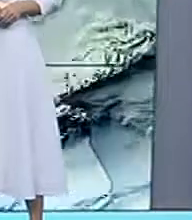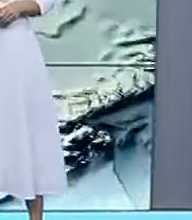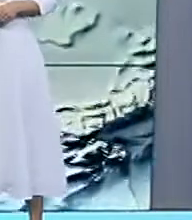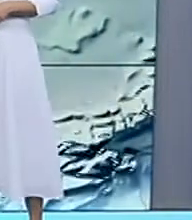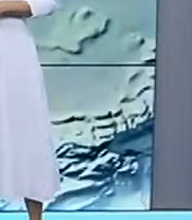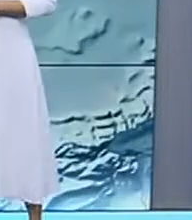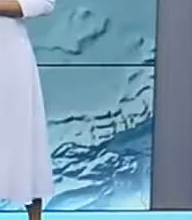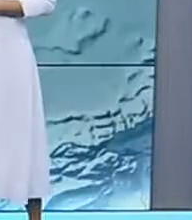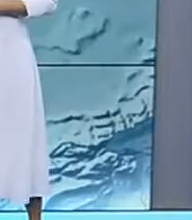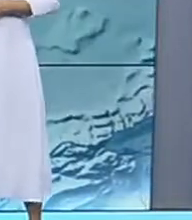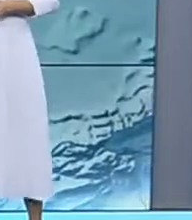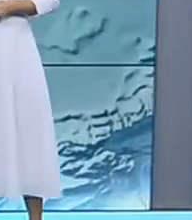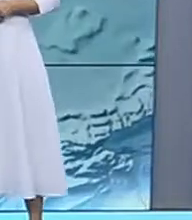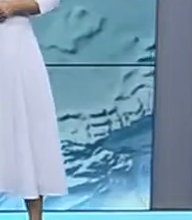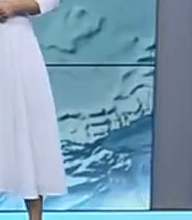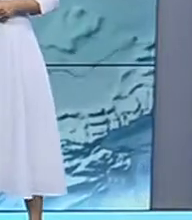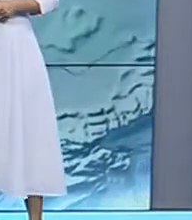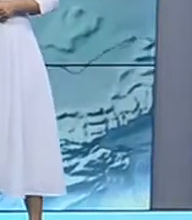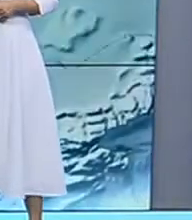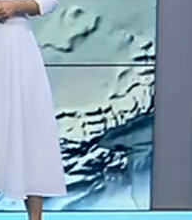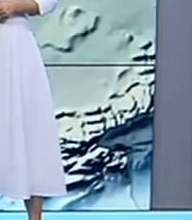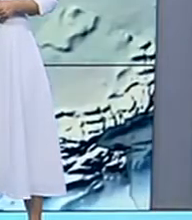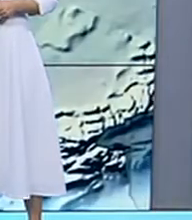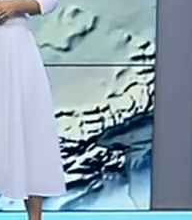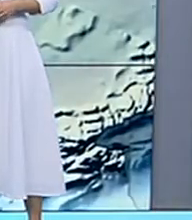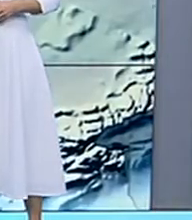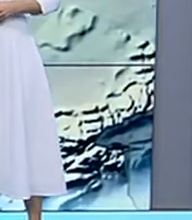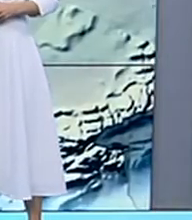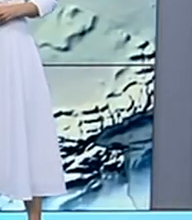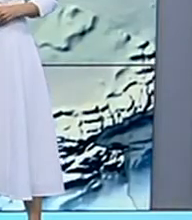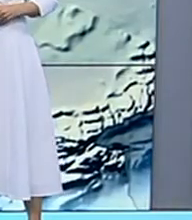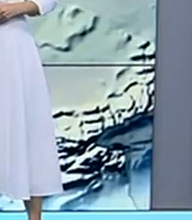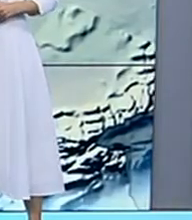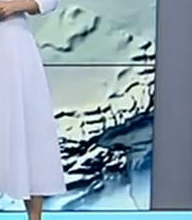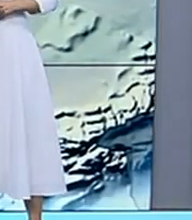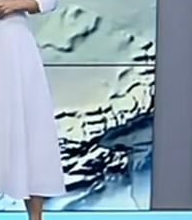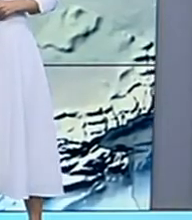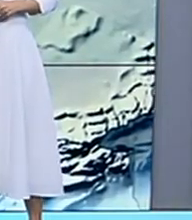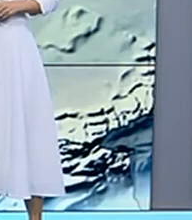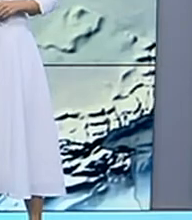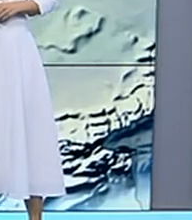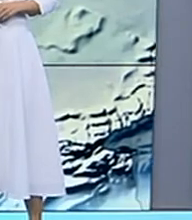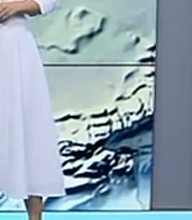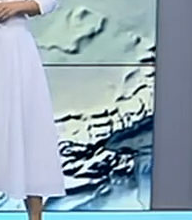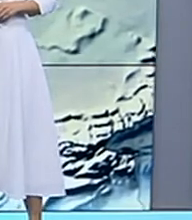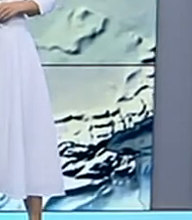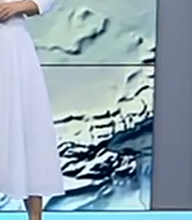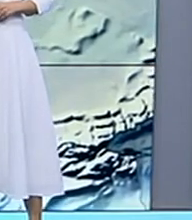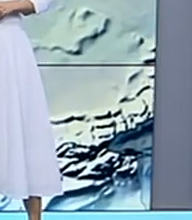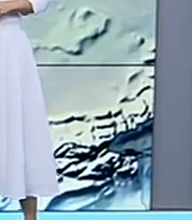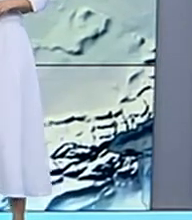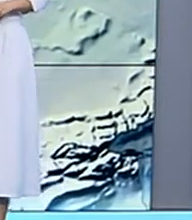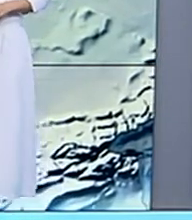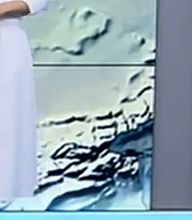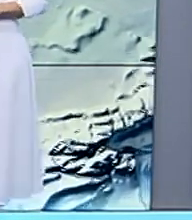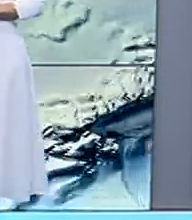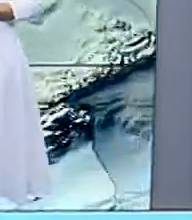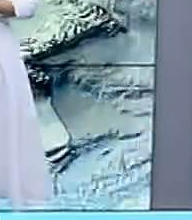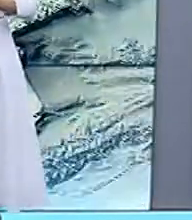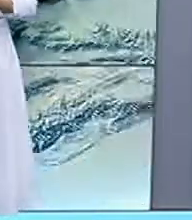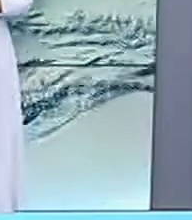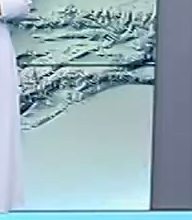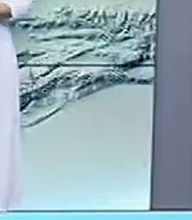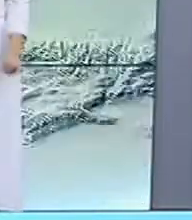болжануда. Мәселен, Қарағандыда дегенмен ауа температурасы күндіз +6 жылы, ал Жезқазғанда 7 градус 0-ден жоғары. Жаңбыр